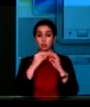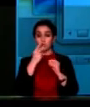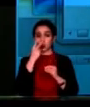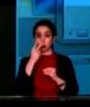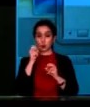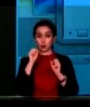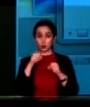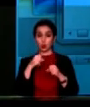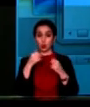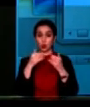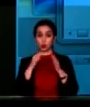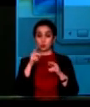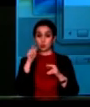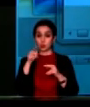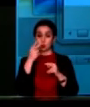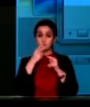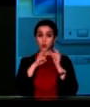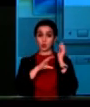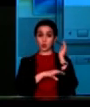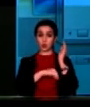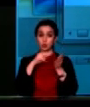mumkin. Demak, so'ngida turgani